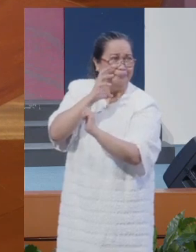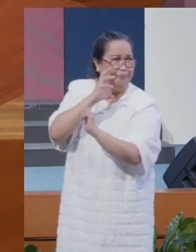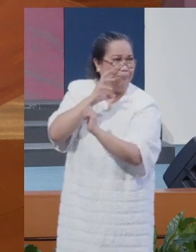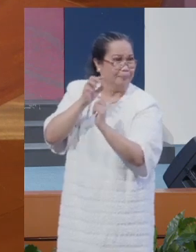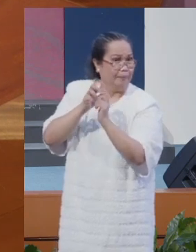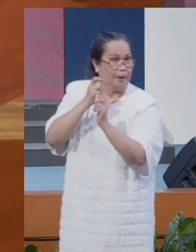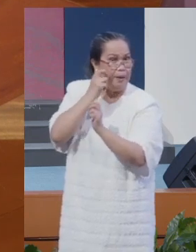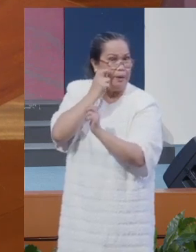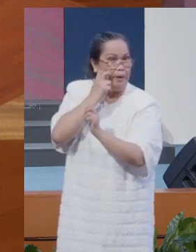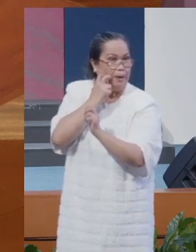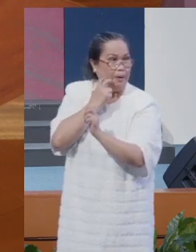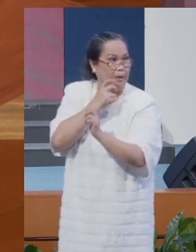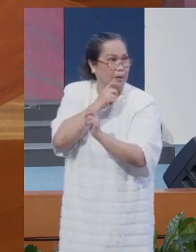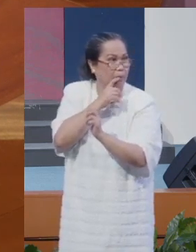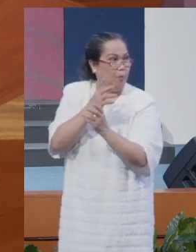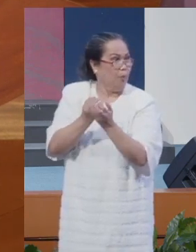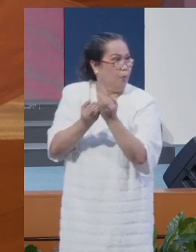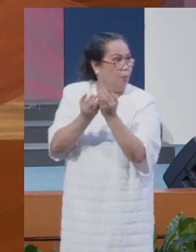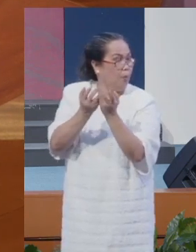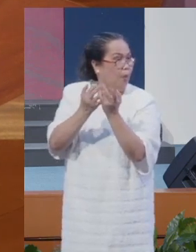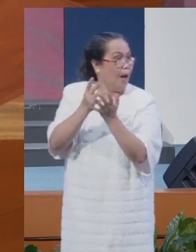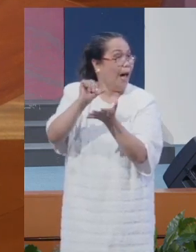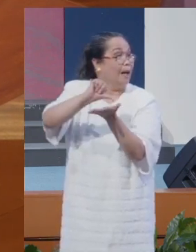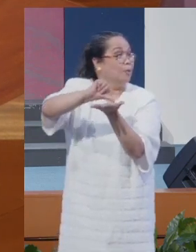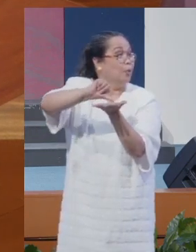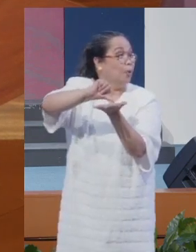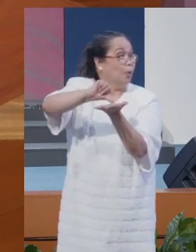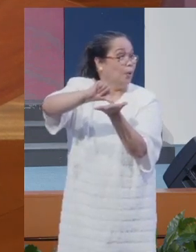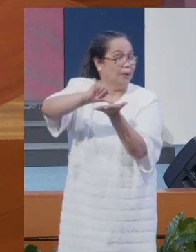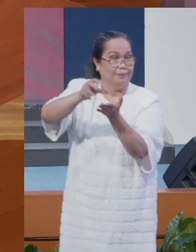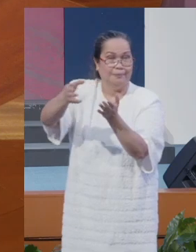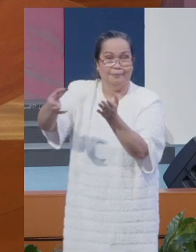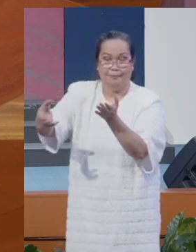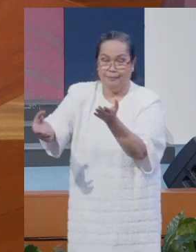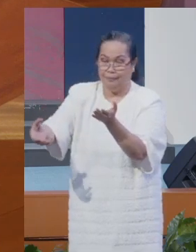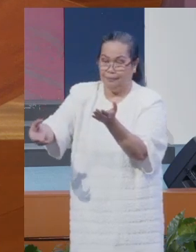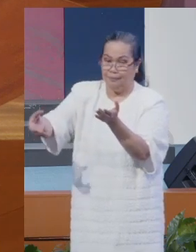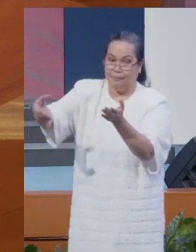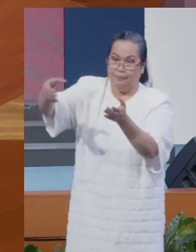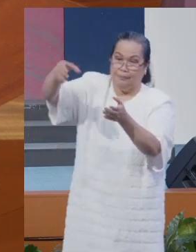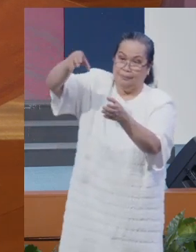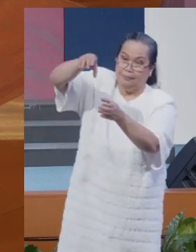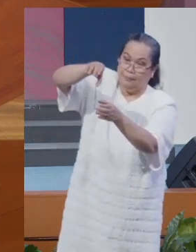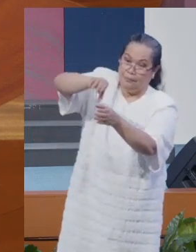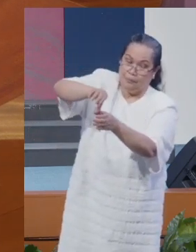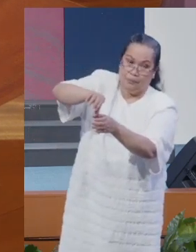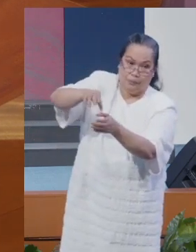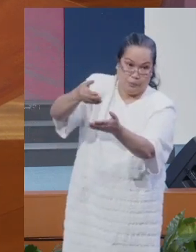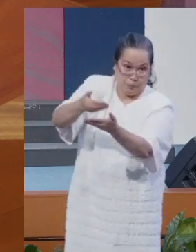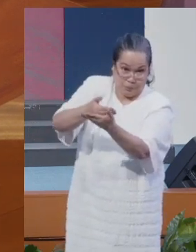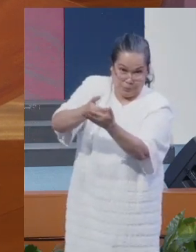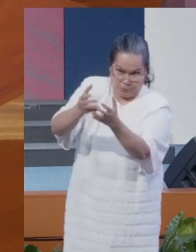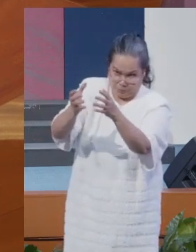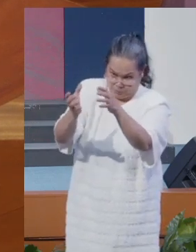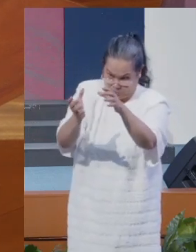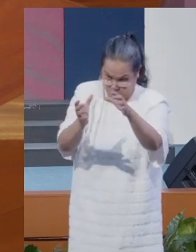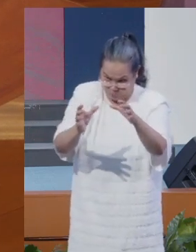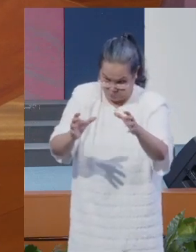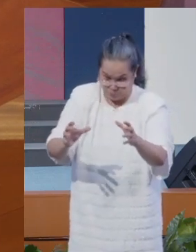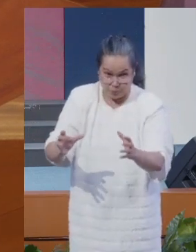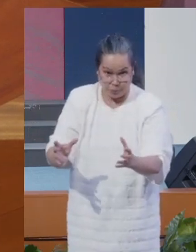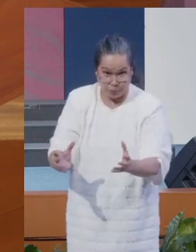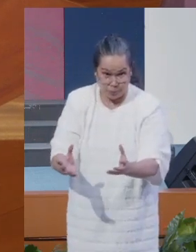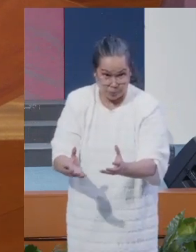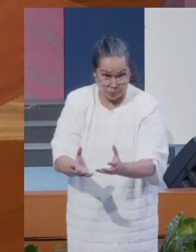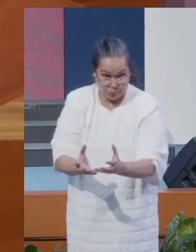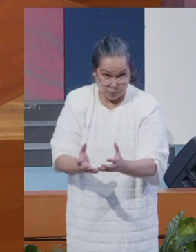siya, nagfe-ferment siya, nagpo-produce siya ng alcohol. Nilalagay nila ito ngayon sa wineskin. At yung wineskin, bit-bit nila.